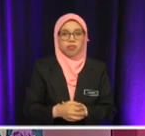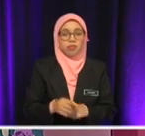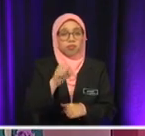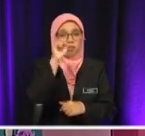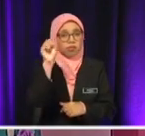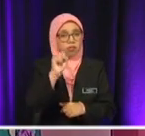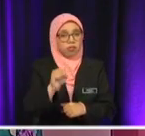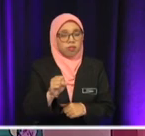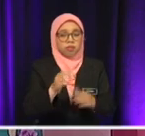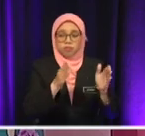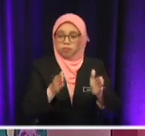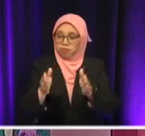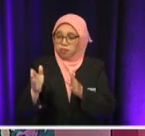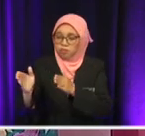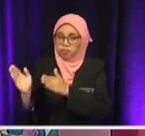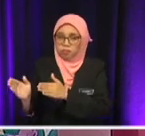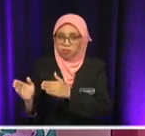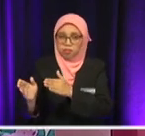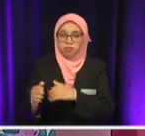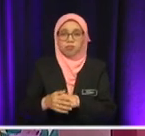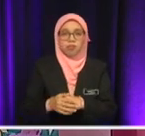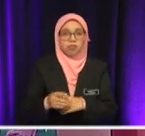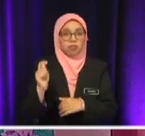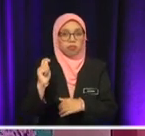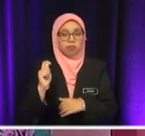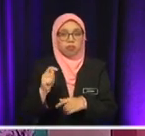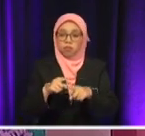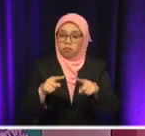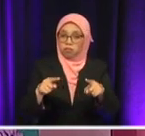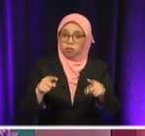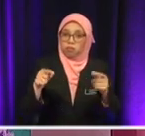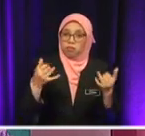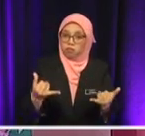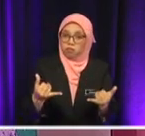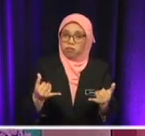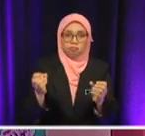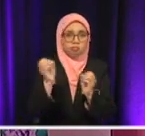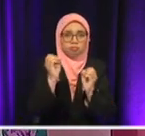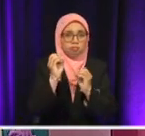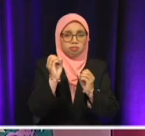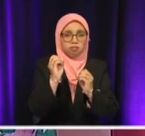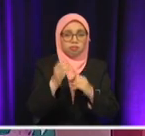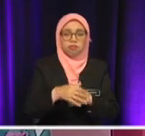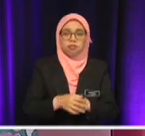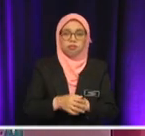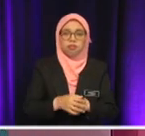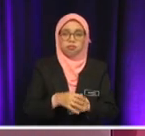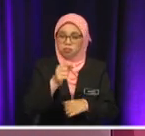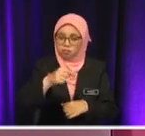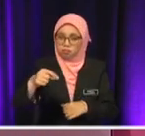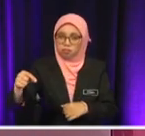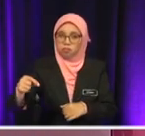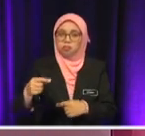soalan, susunlah 1, 2, 3, 4, 5. Yang ni tak ada. Dia bagi soalan, dia bagi rangsangan, jawablah. Tulislah dengan